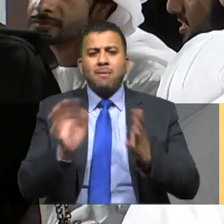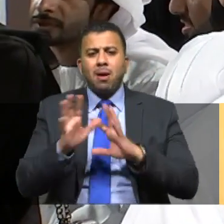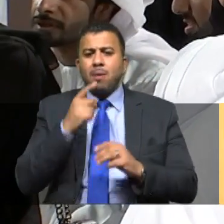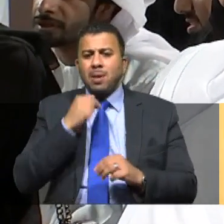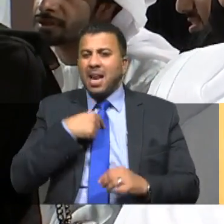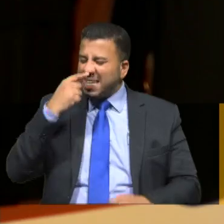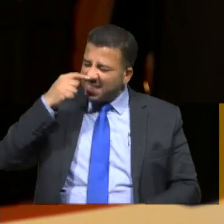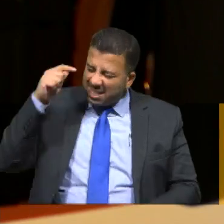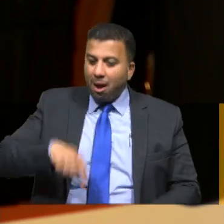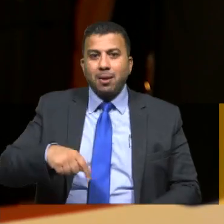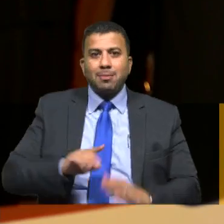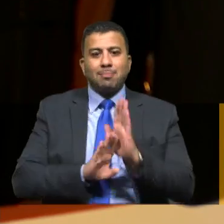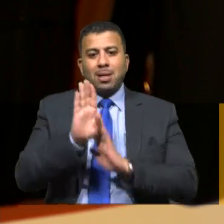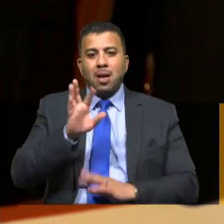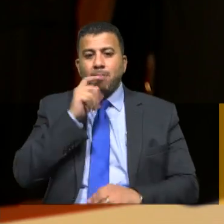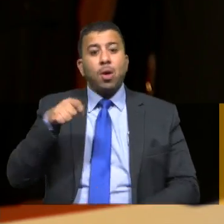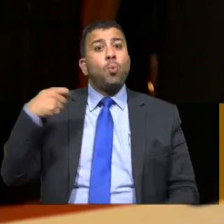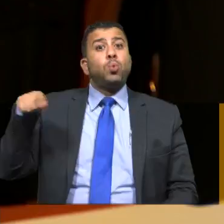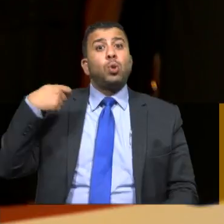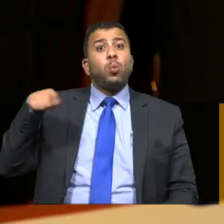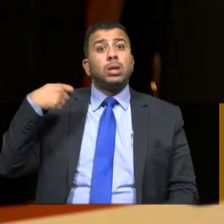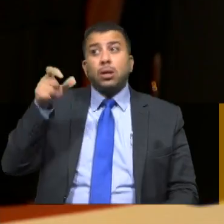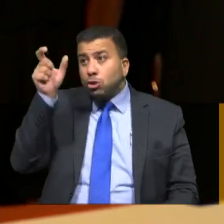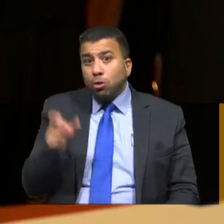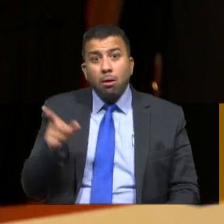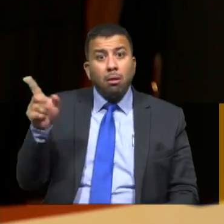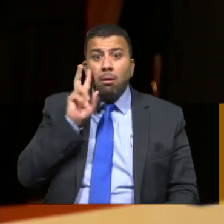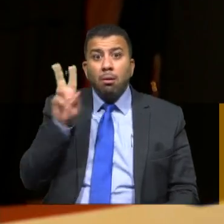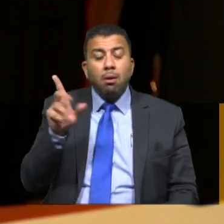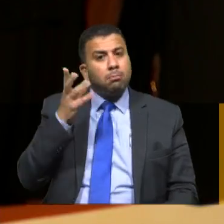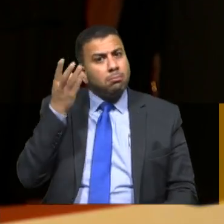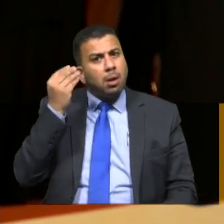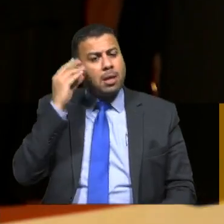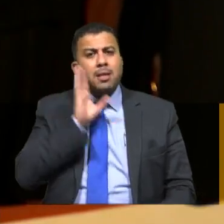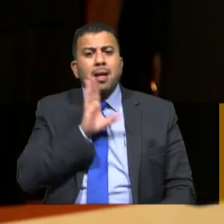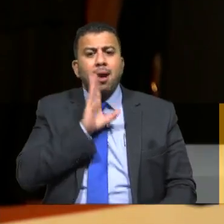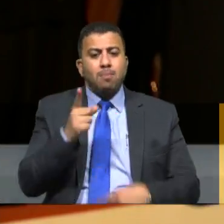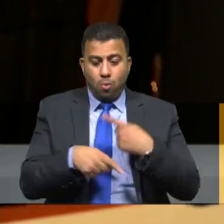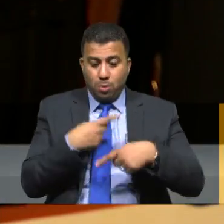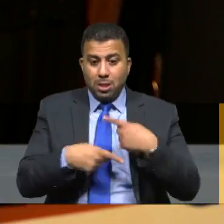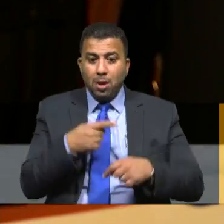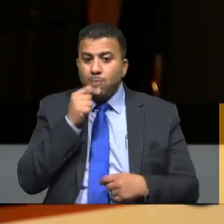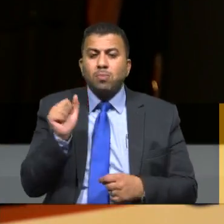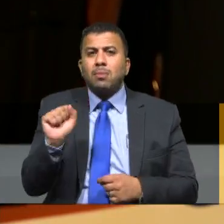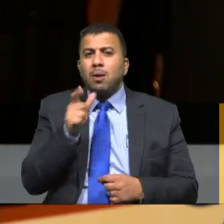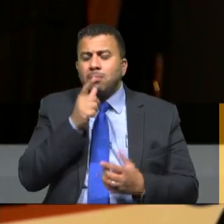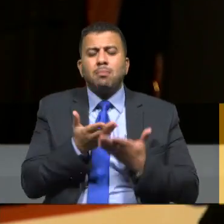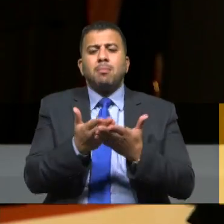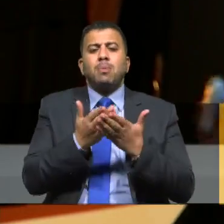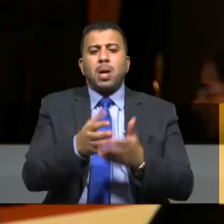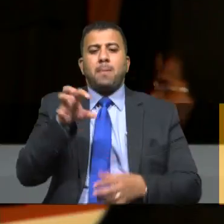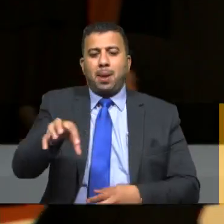العزيمة والإصرار. نرى الوزراء لما يتكلمون ما يتخرون ذخيرة في تعليم ممارساتهم اللي يسوونها يوميا في خدمة البلاد